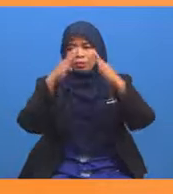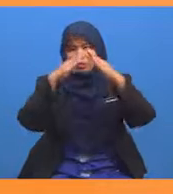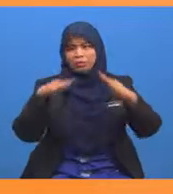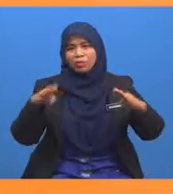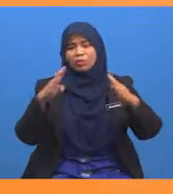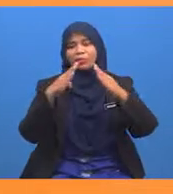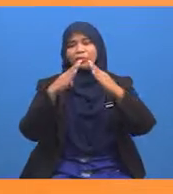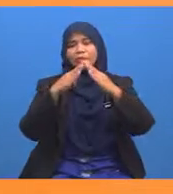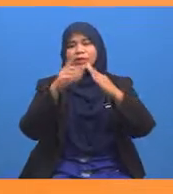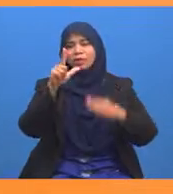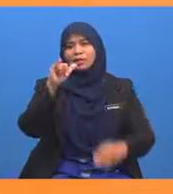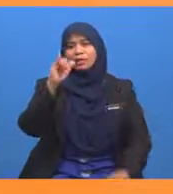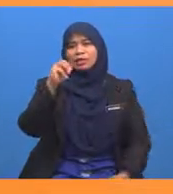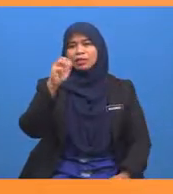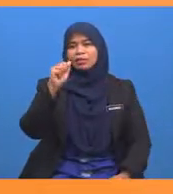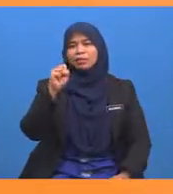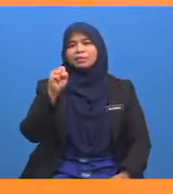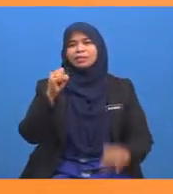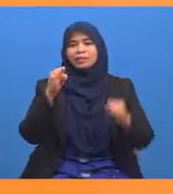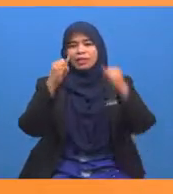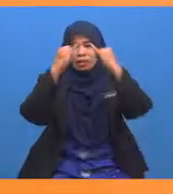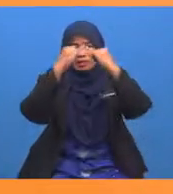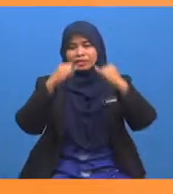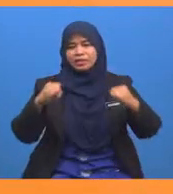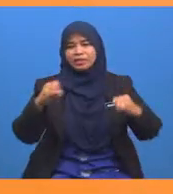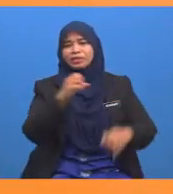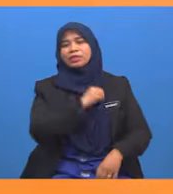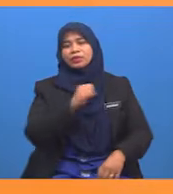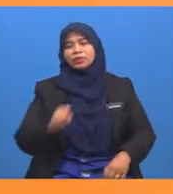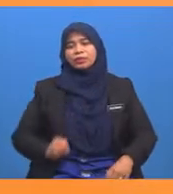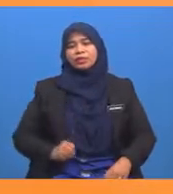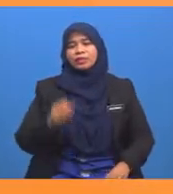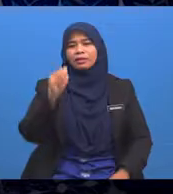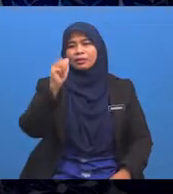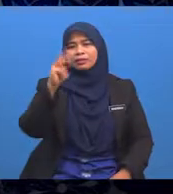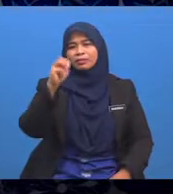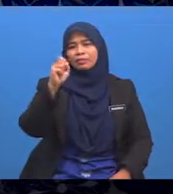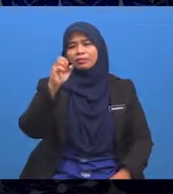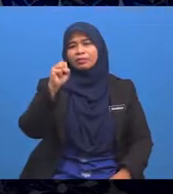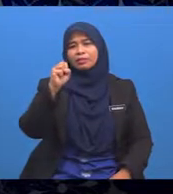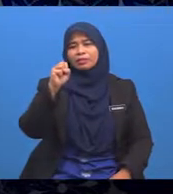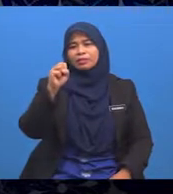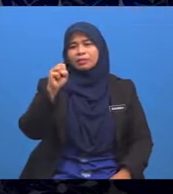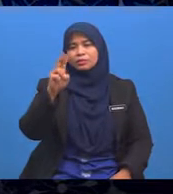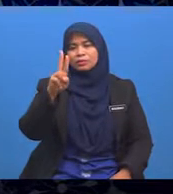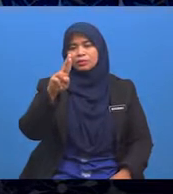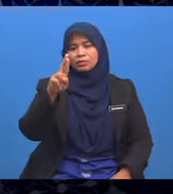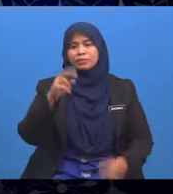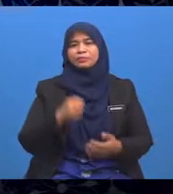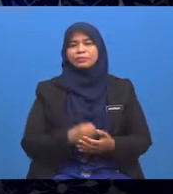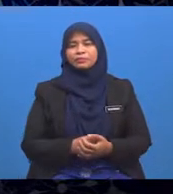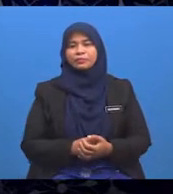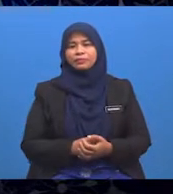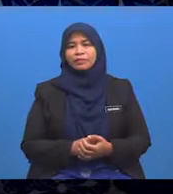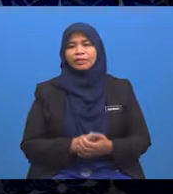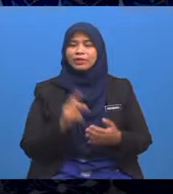istana Sultan Mansur, bentuk pagoda dan piramid. Murid-murid sekalian, mari